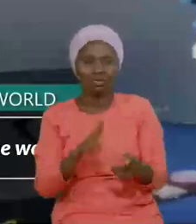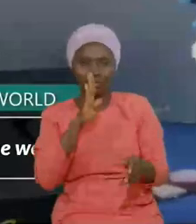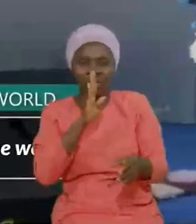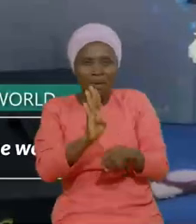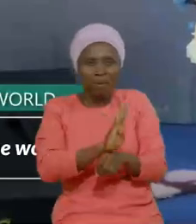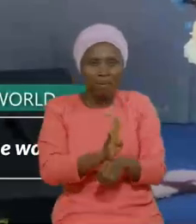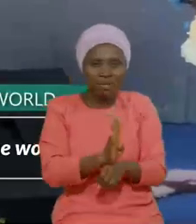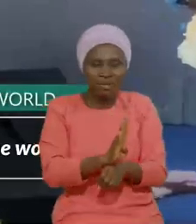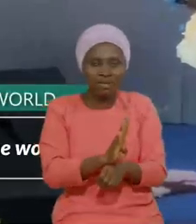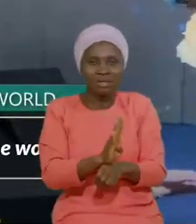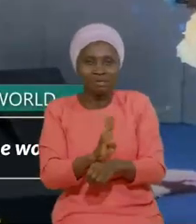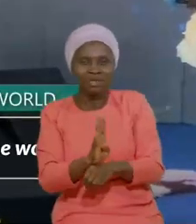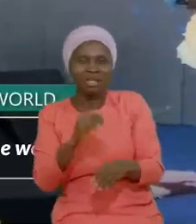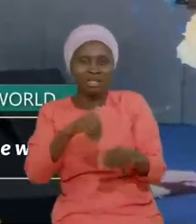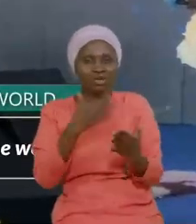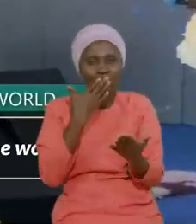Occupé et saint.